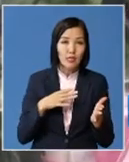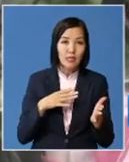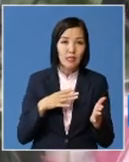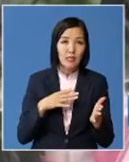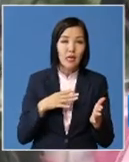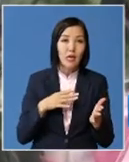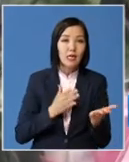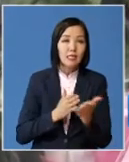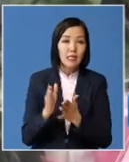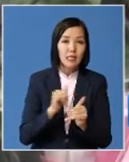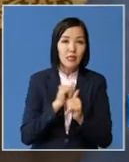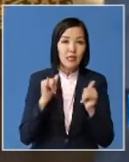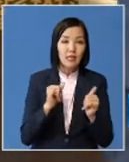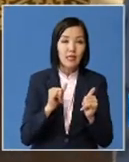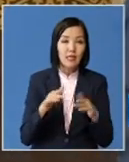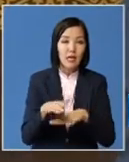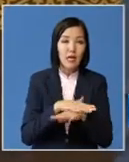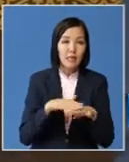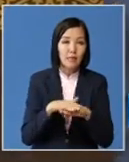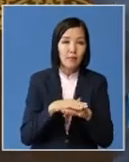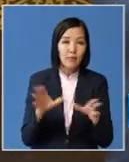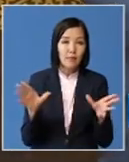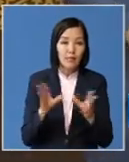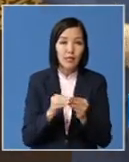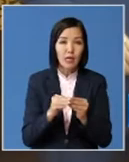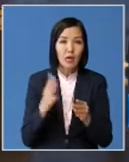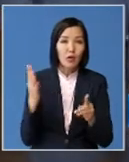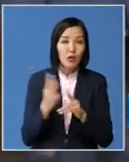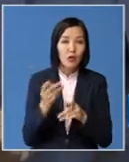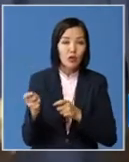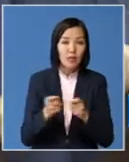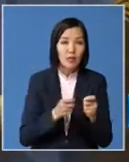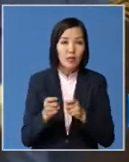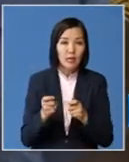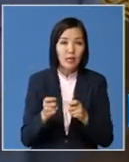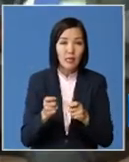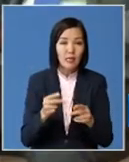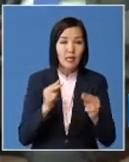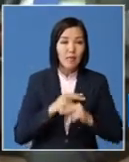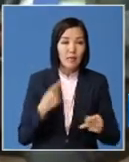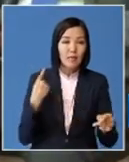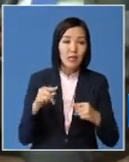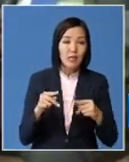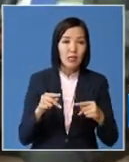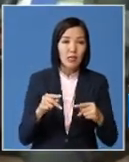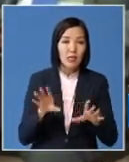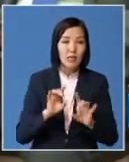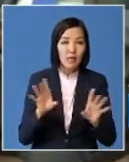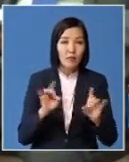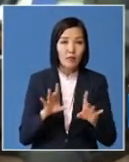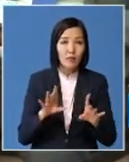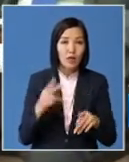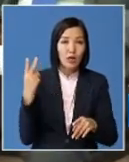жұмысын жандандыруда халықтың көзі, құлағы һәм тілі саналатын төртінші билік өкілдерінің еңбегі ерекше екенін атап өтті. Төл